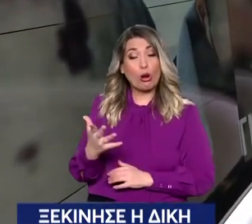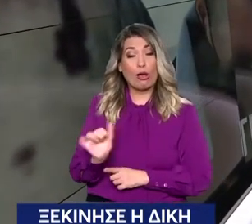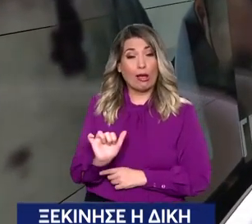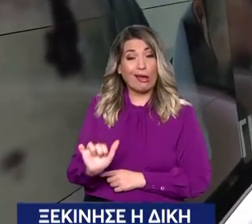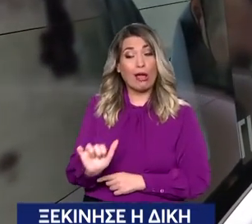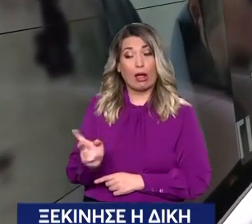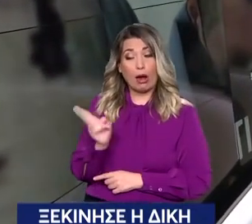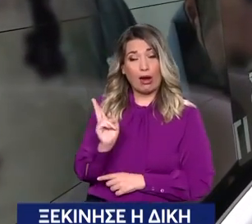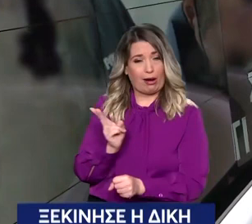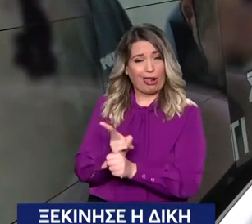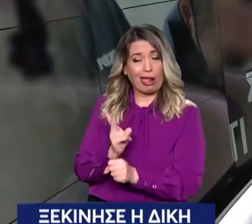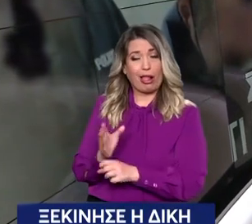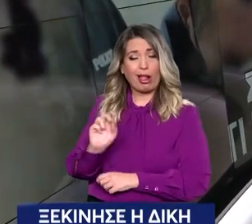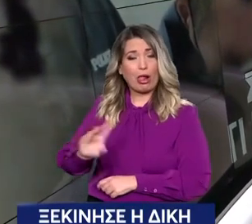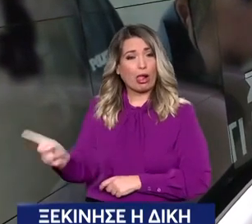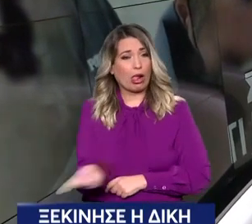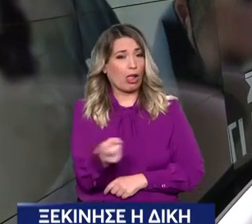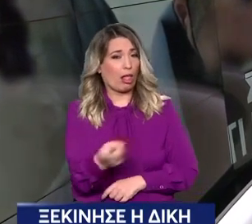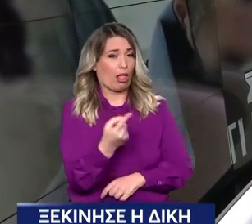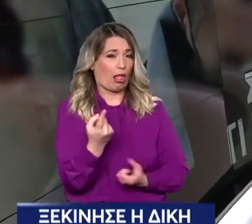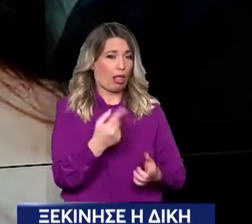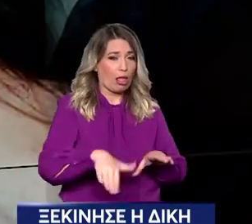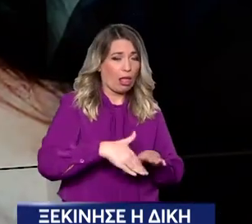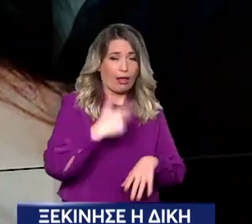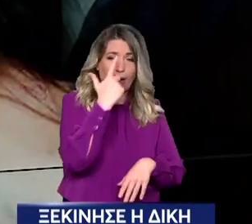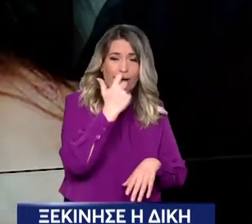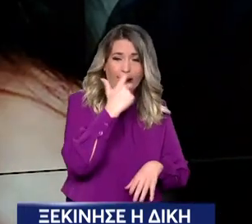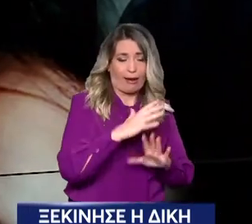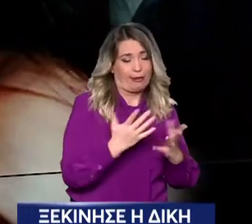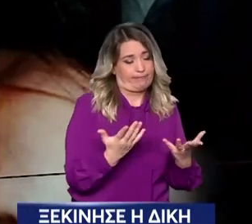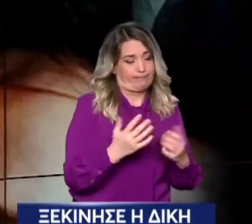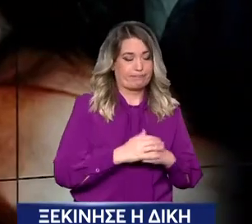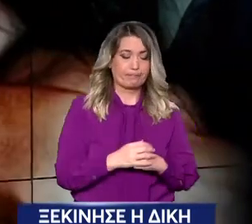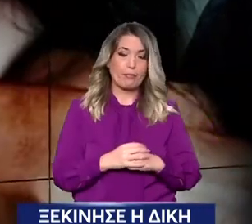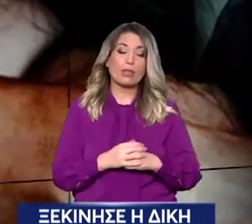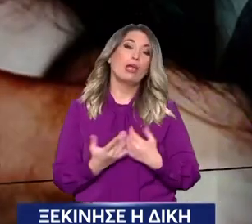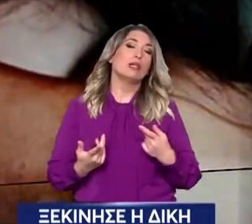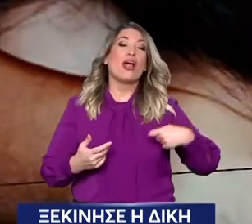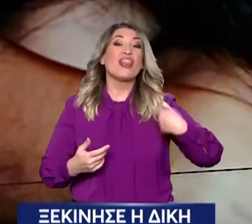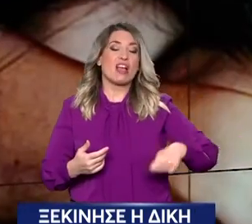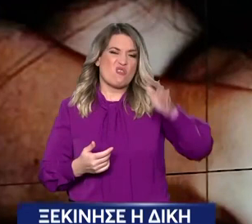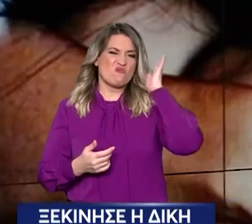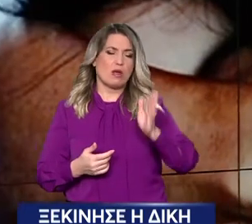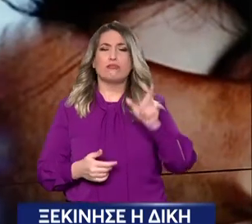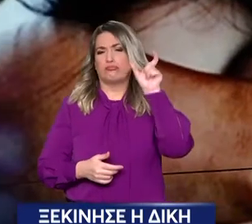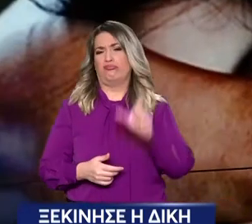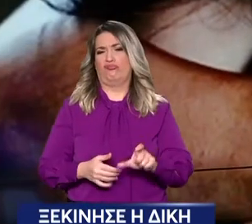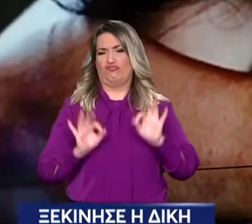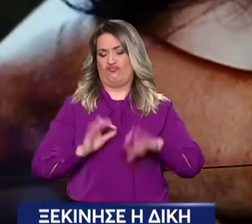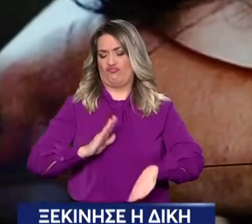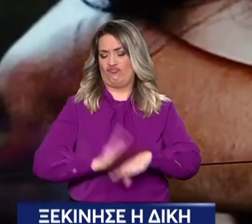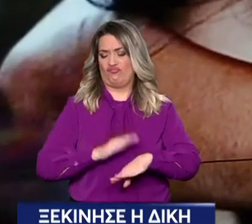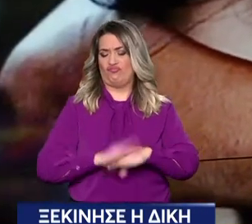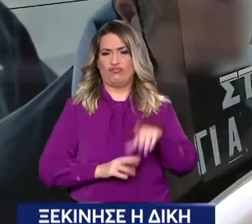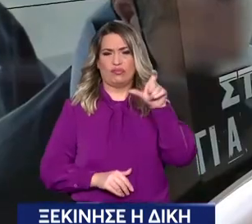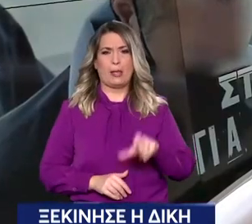πάνω σστο 12χρονο κορίτσι στο εδώλιο είναι ο μίχος ός ο πρώτος και βασικότερος των κατηγορούμενων είναι